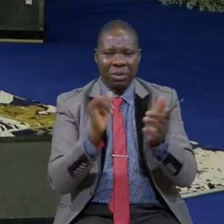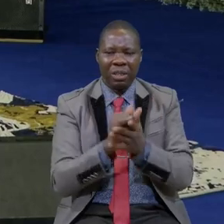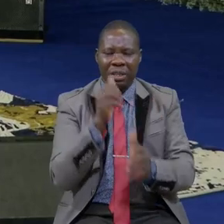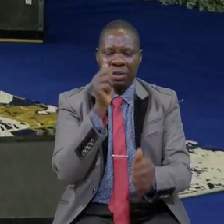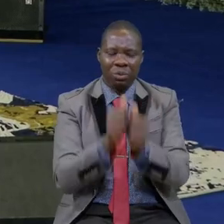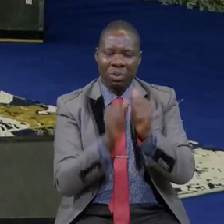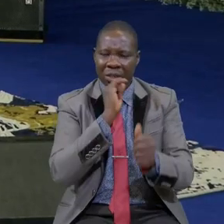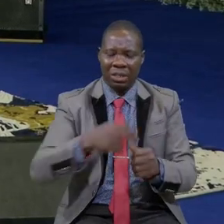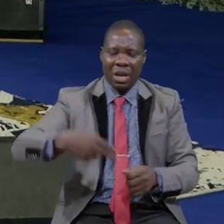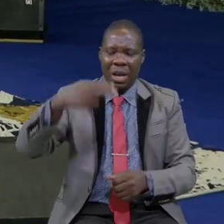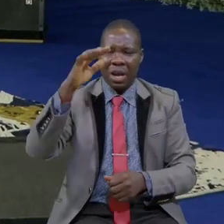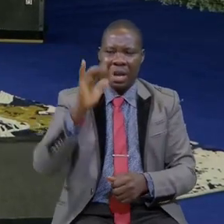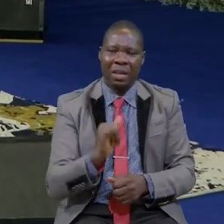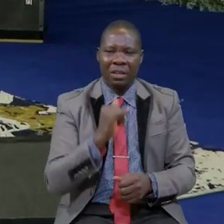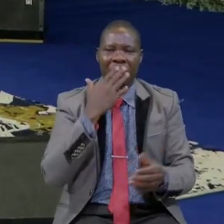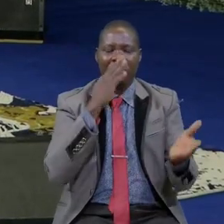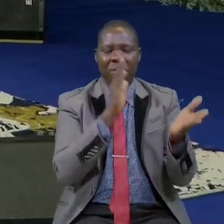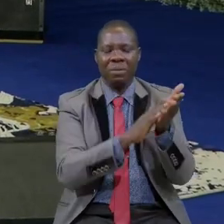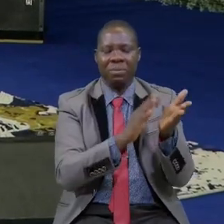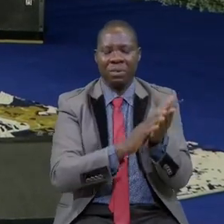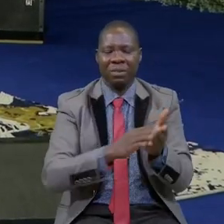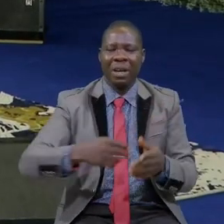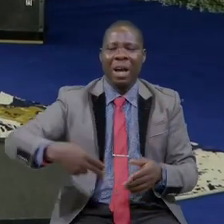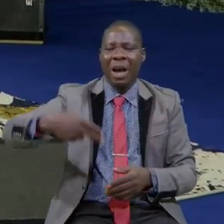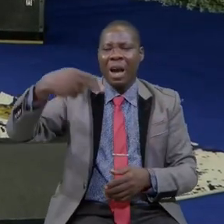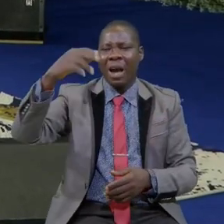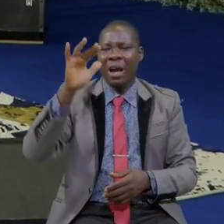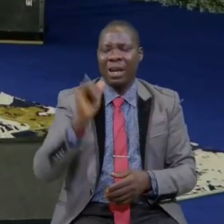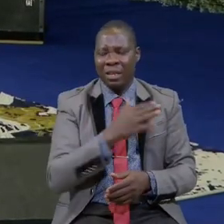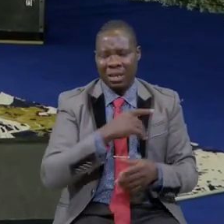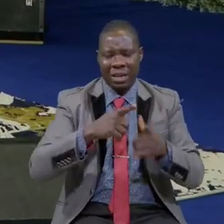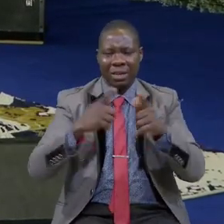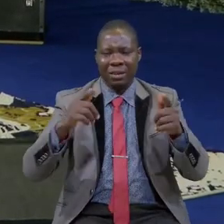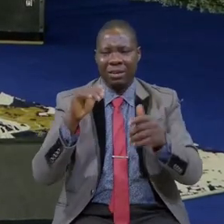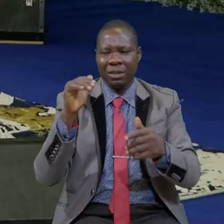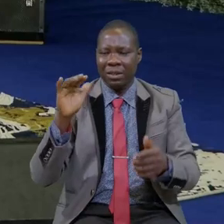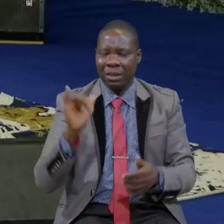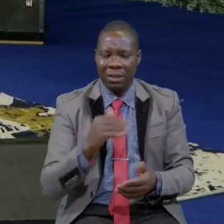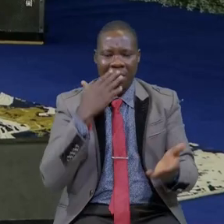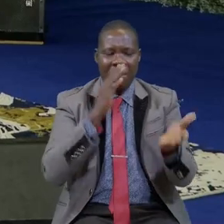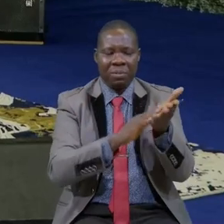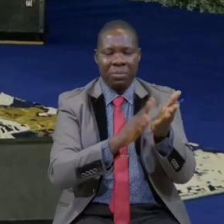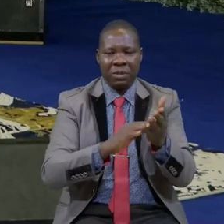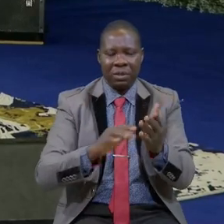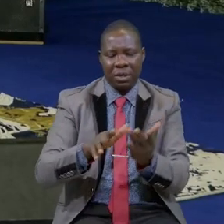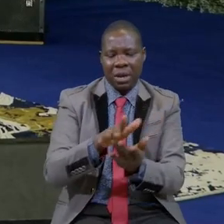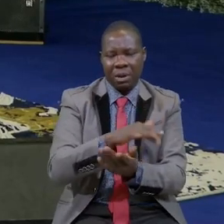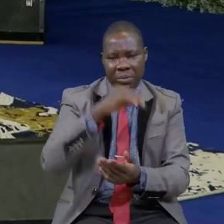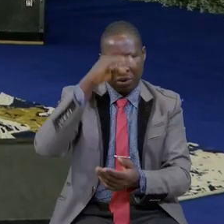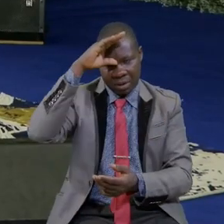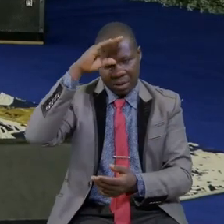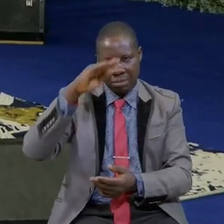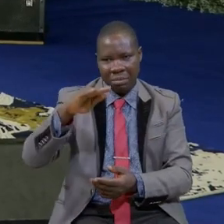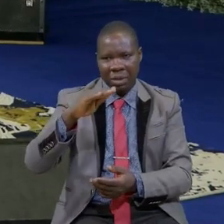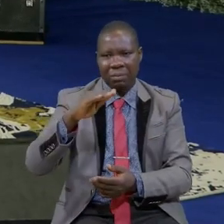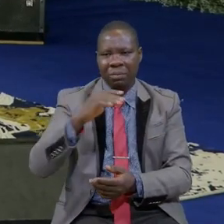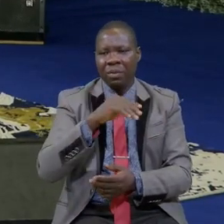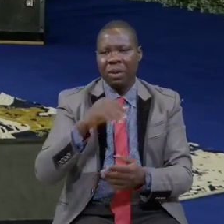qui est élevé, élevé et grandement estimé devant les hommes est